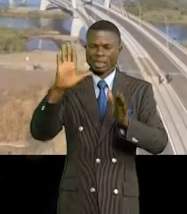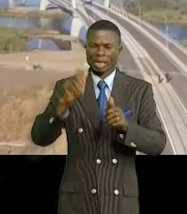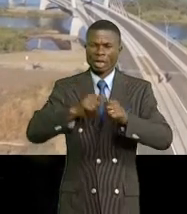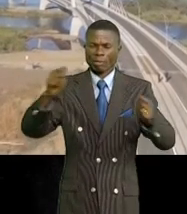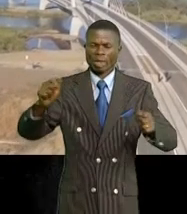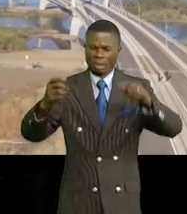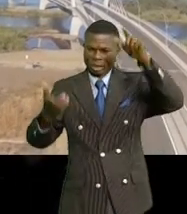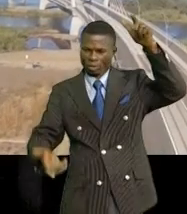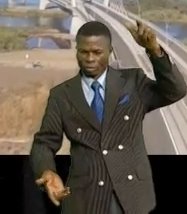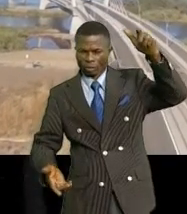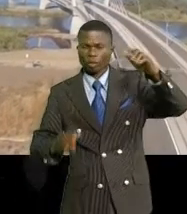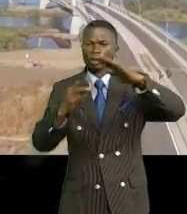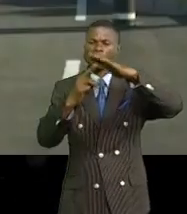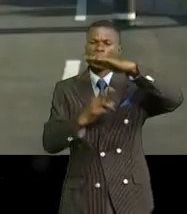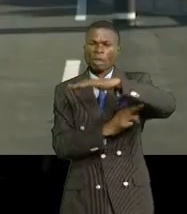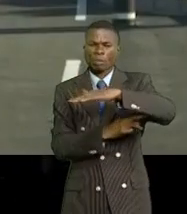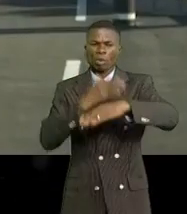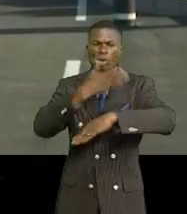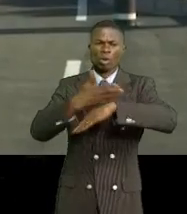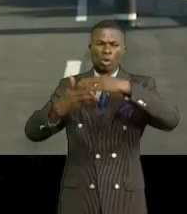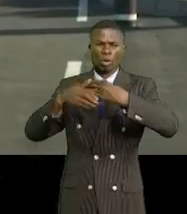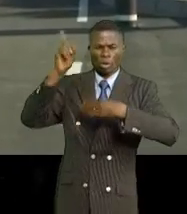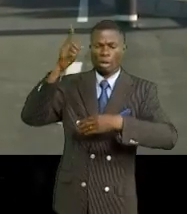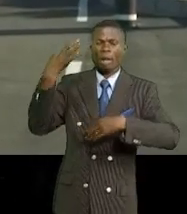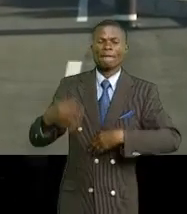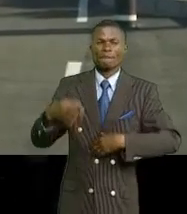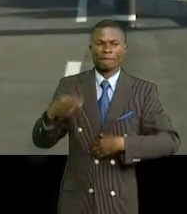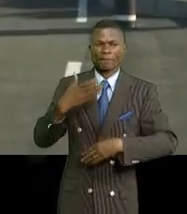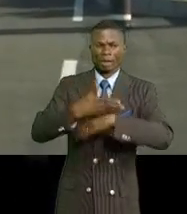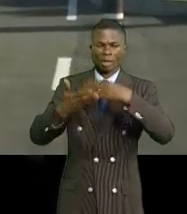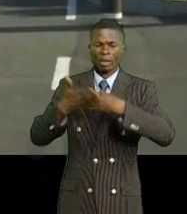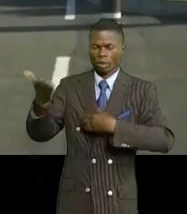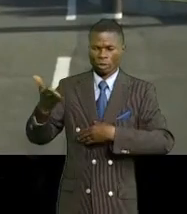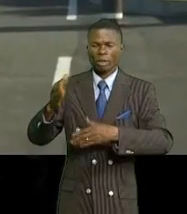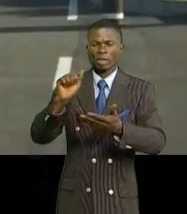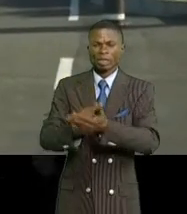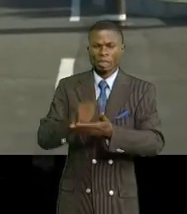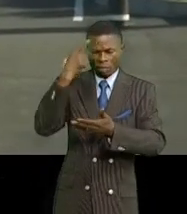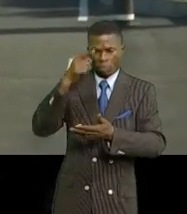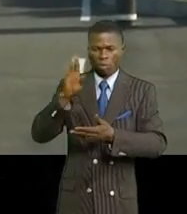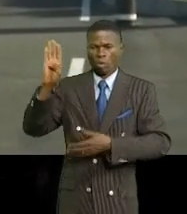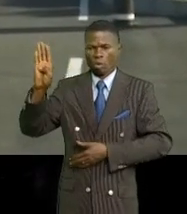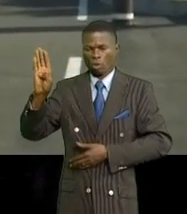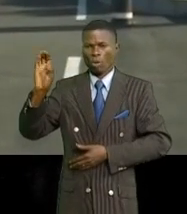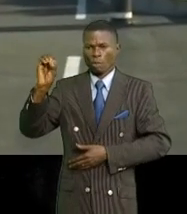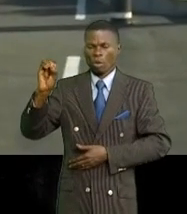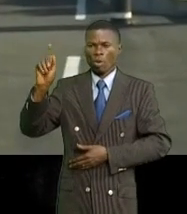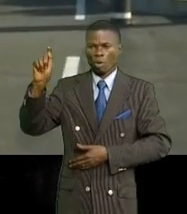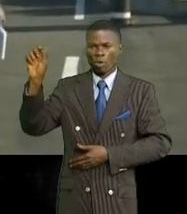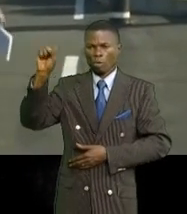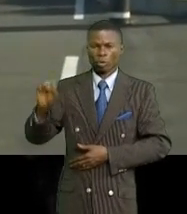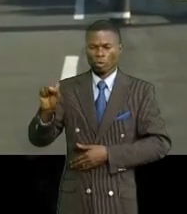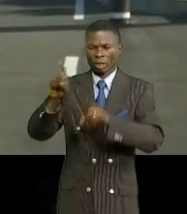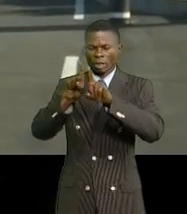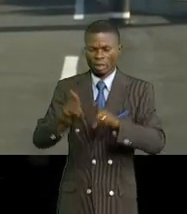pont a été conçu, comme nous l'avons dit, par les Français, mais ça appartient aux Botswanais ainsi qu'aux Zambiens.